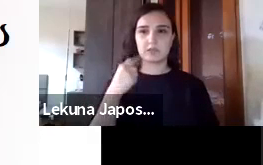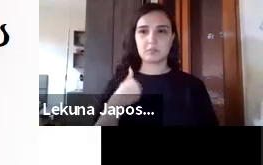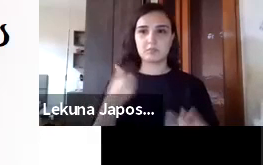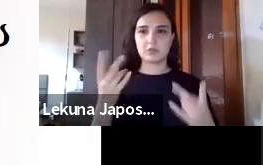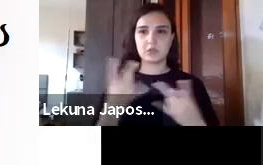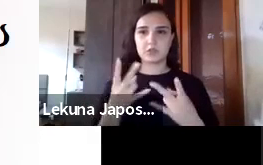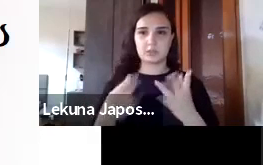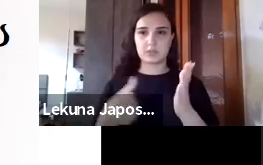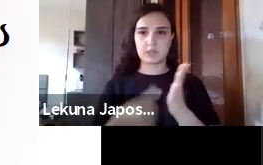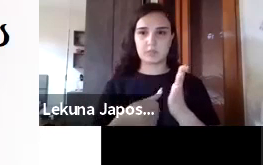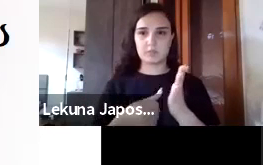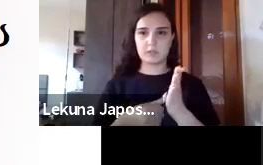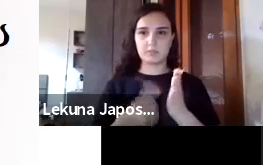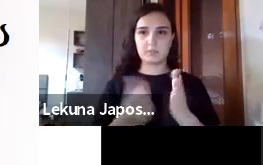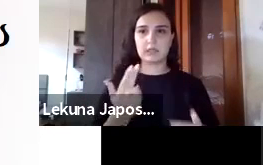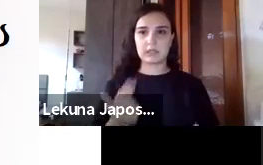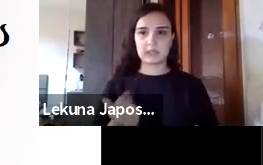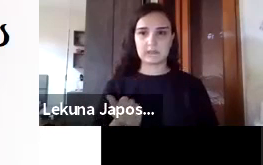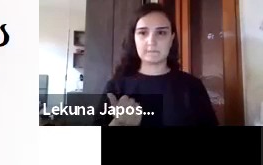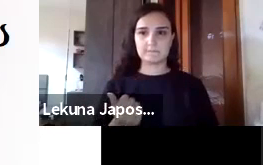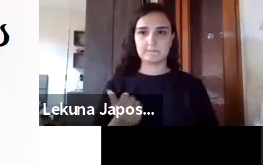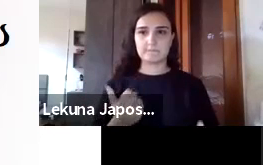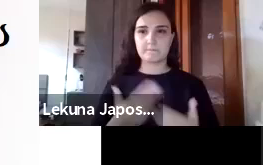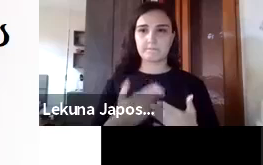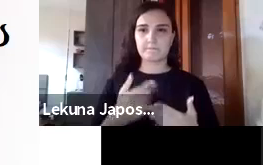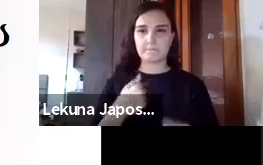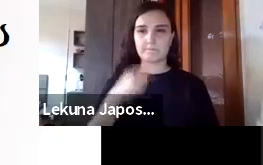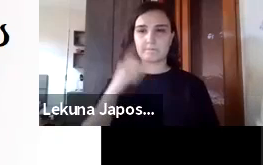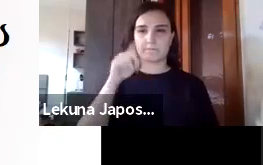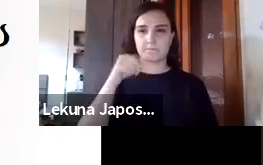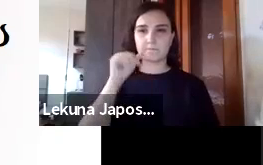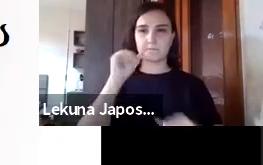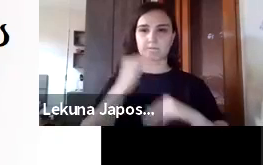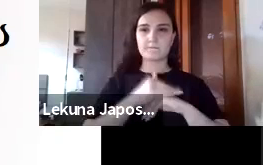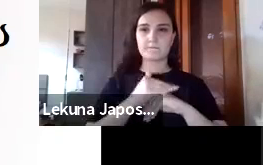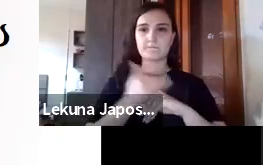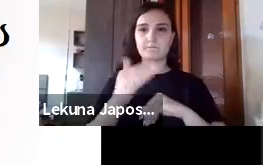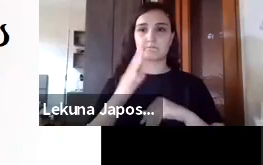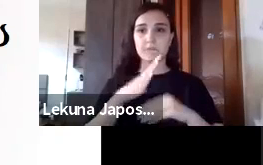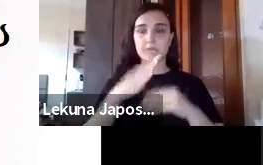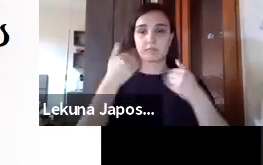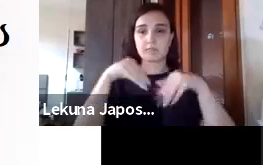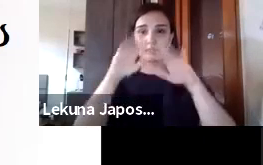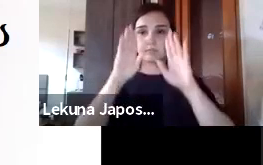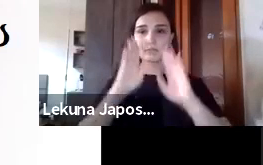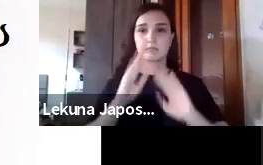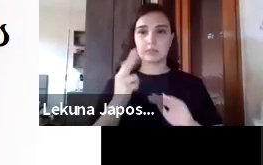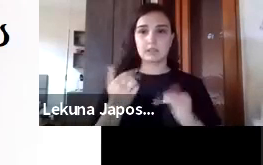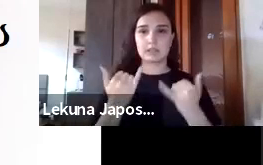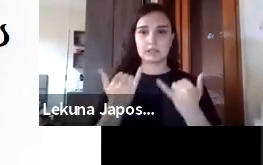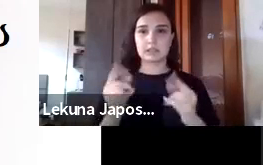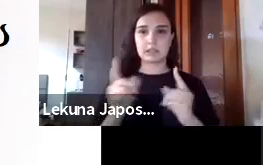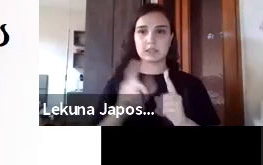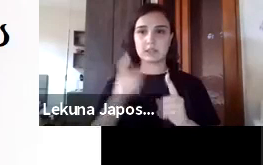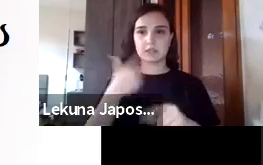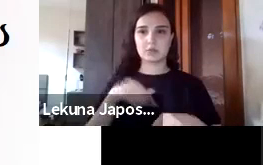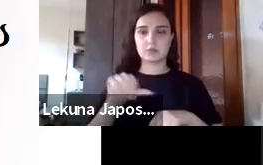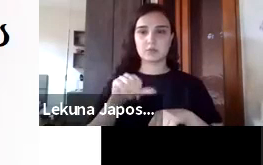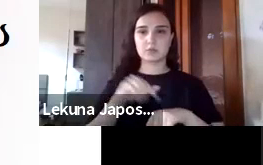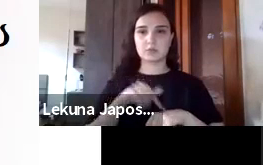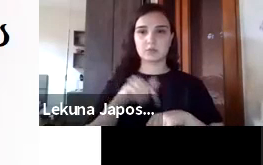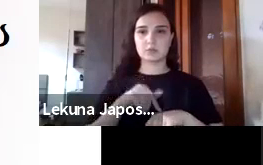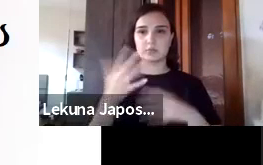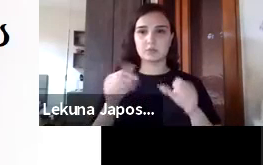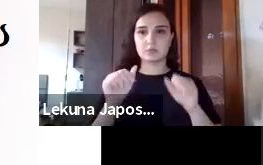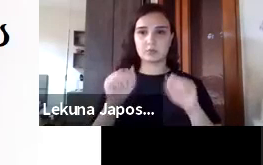მჭირდება დახმარება. კი, აი თუნდაც მე ვიცი, რომ გუშინ ღამე შენ გაათენე, მაგრამ დღესაც ძალიან ცუდად ვარ და თუ